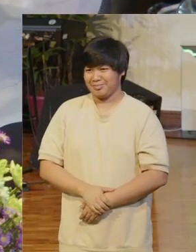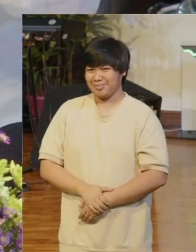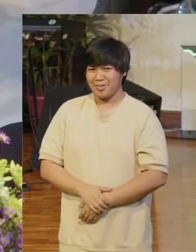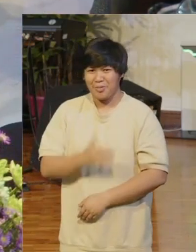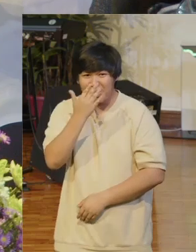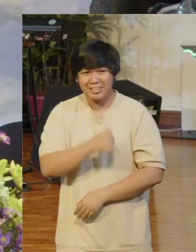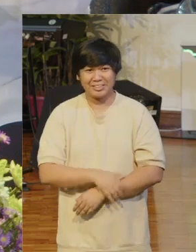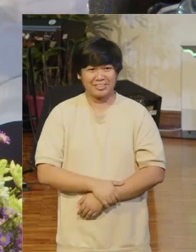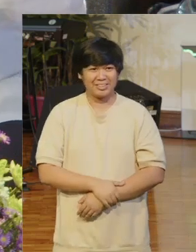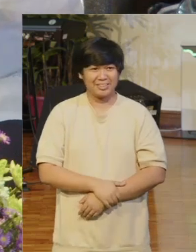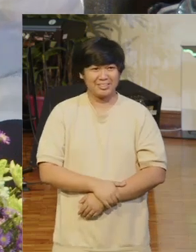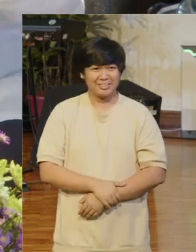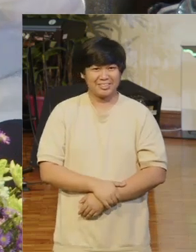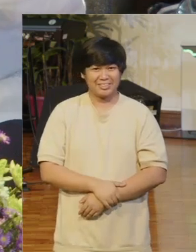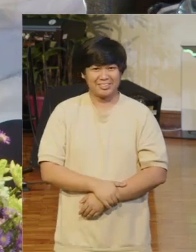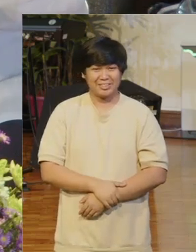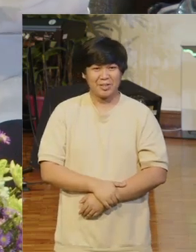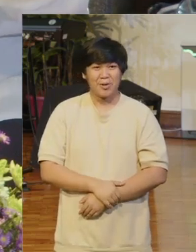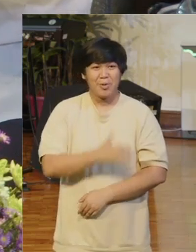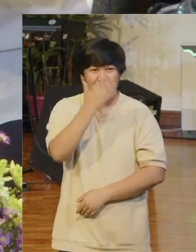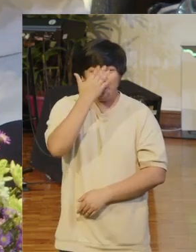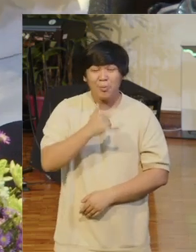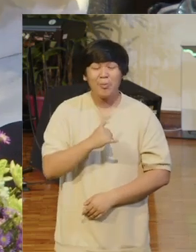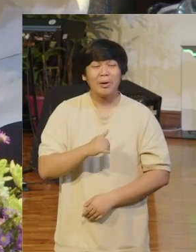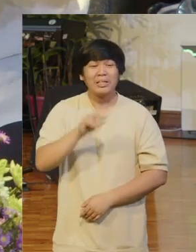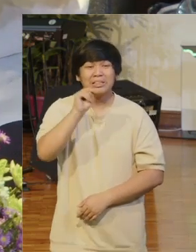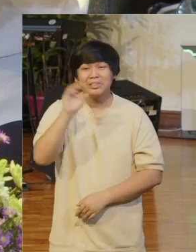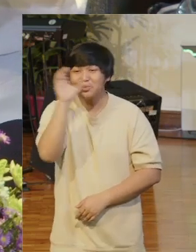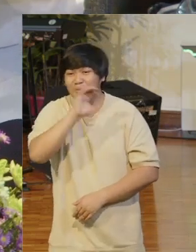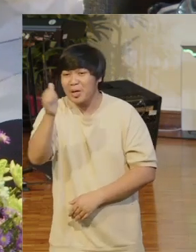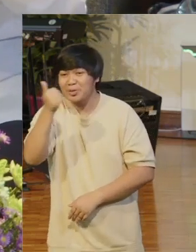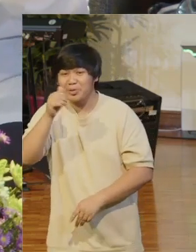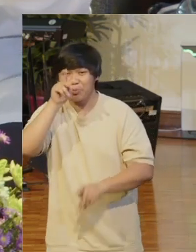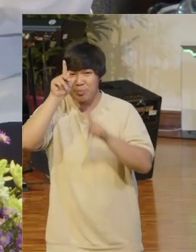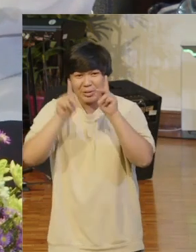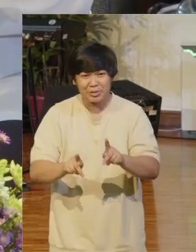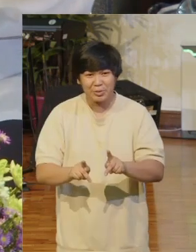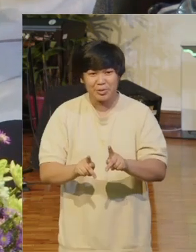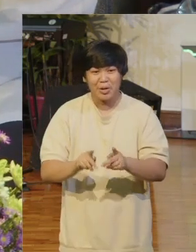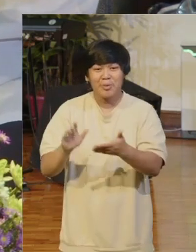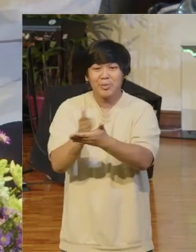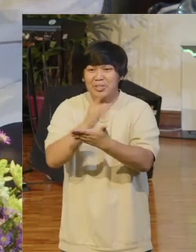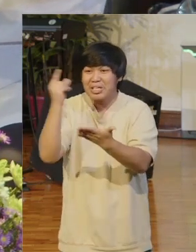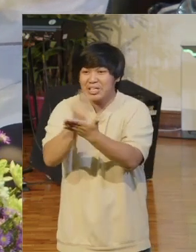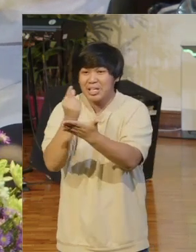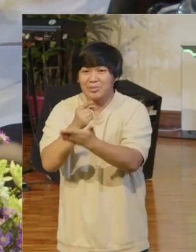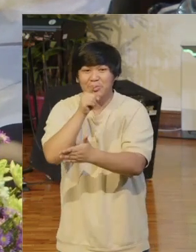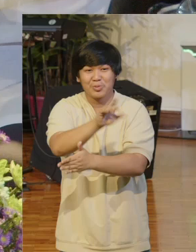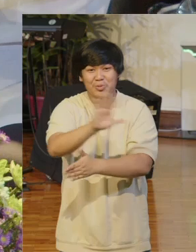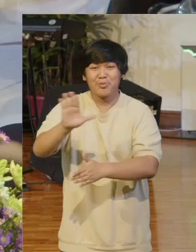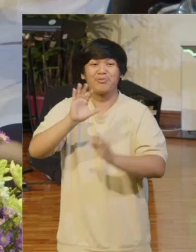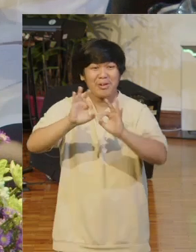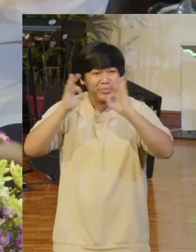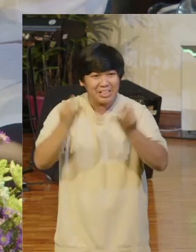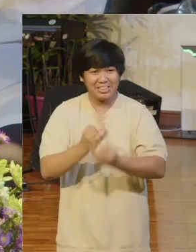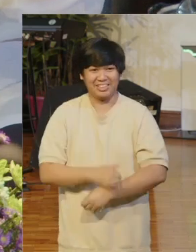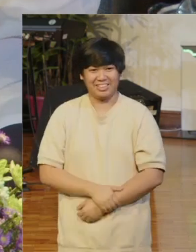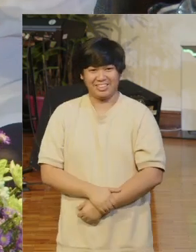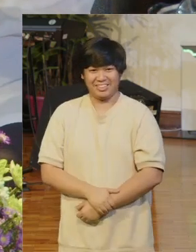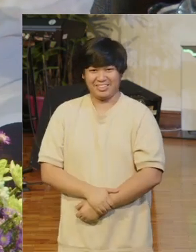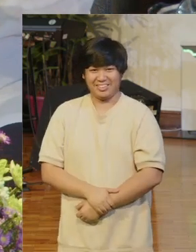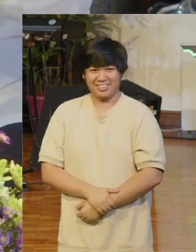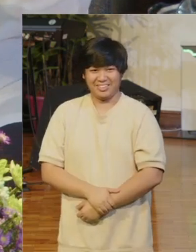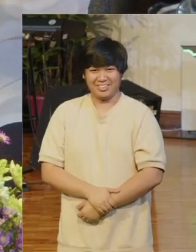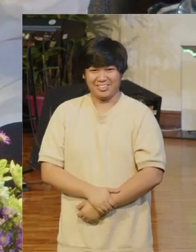Hindi, dapat mag-pray kayo kasi ang sabi ng Panginoon, mag-pray. Pray. Command po yun eh. Pero